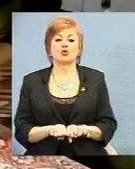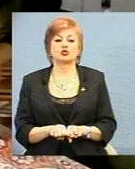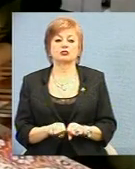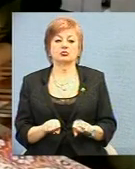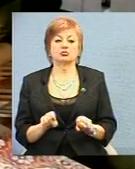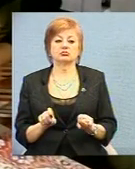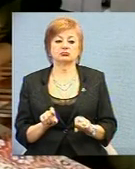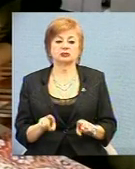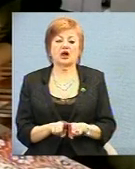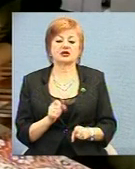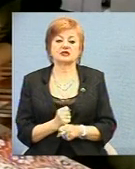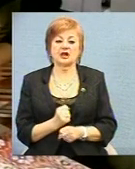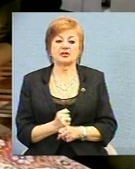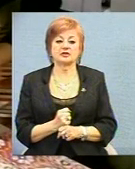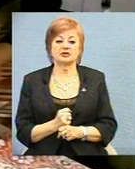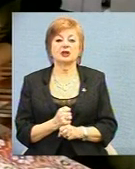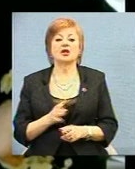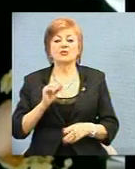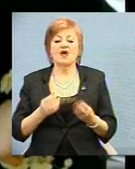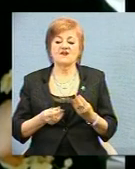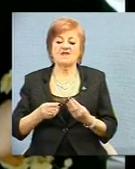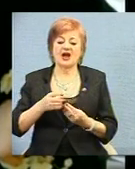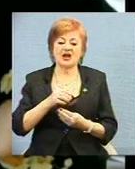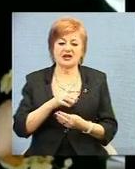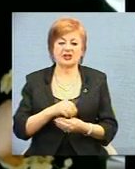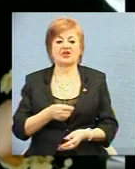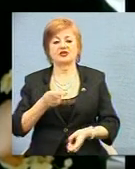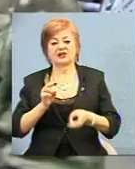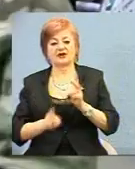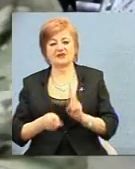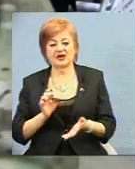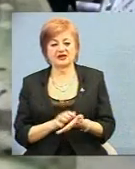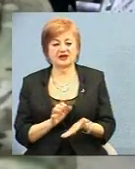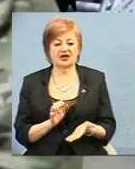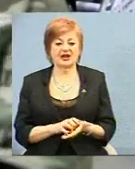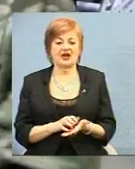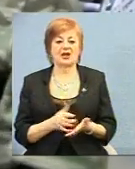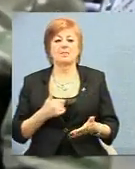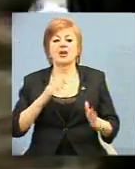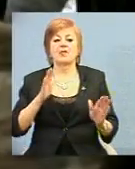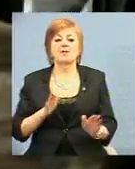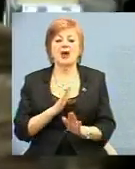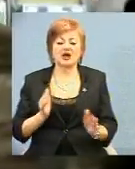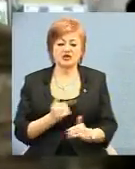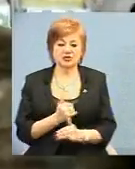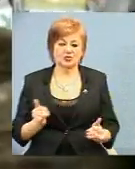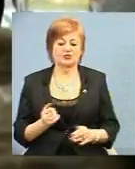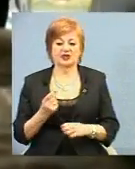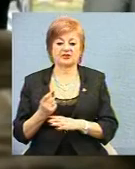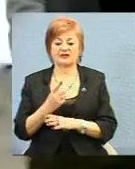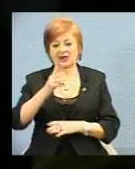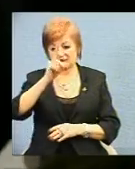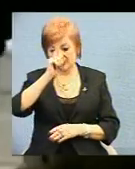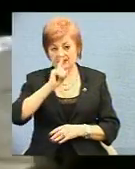Ми веземо за один раз 200 кілограм наморожених вареників і варимо там куліш. Ми співаємо їм пісні. Двічі на місяць